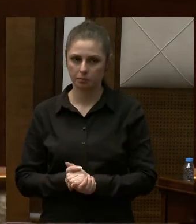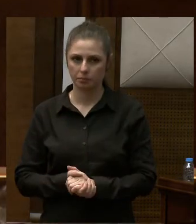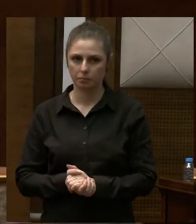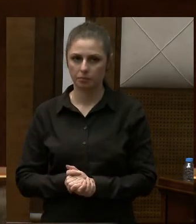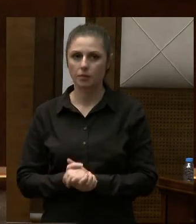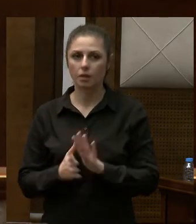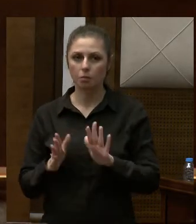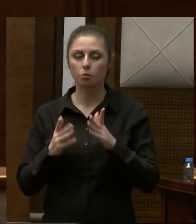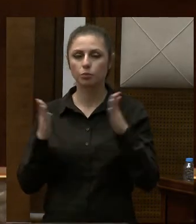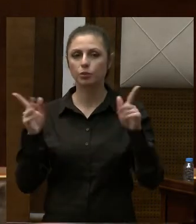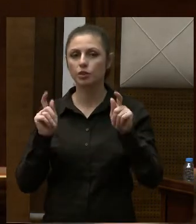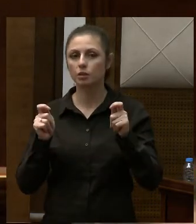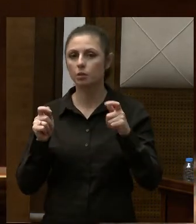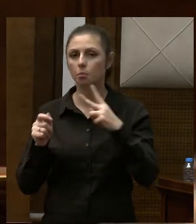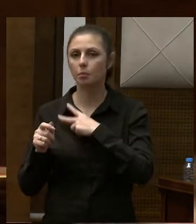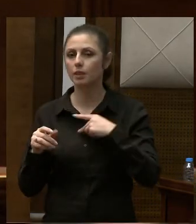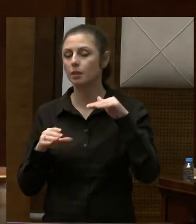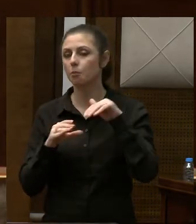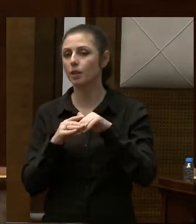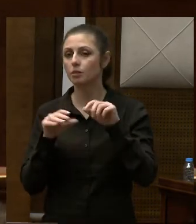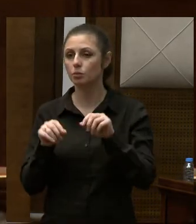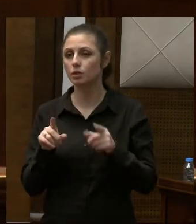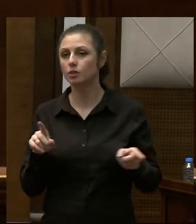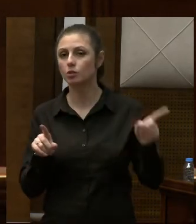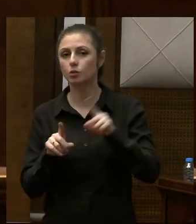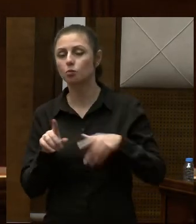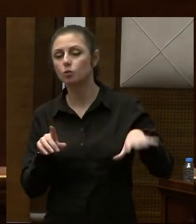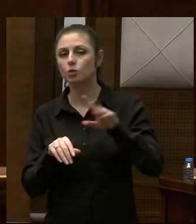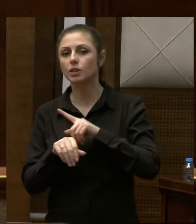Ama Büyükçekmece Belediye Meclisi bugüne kadar bütün